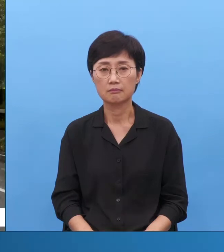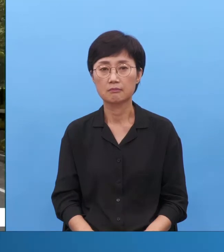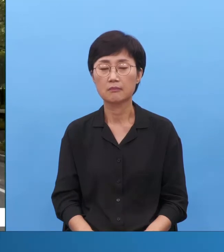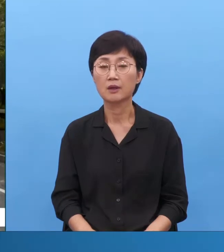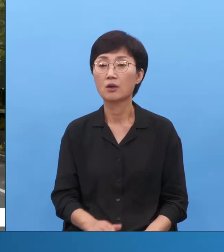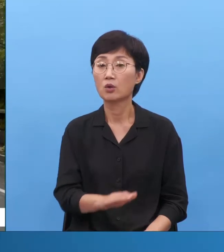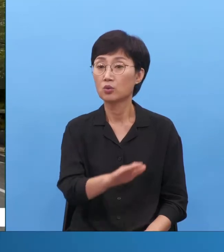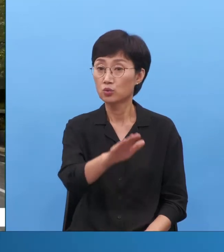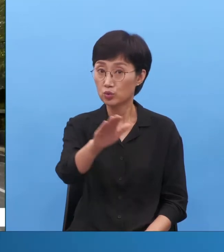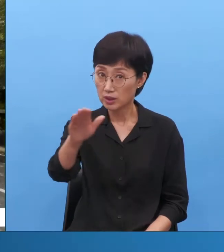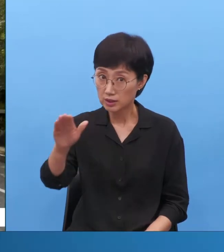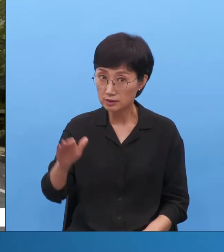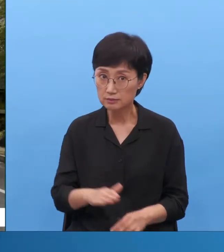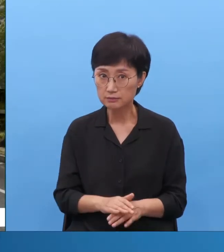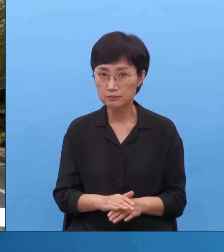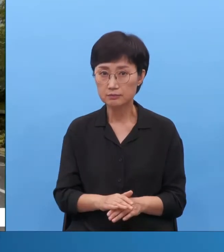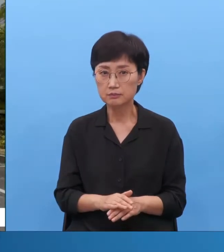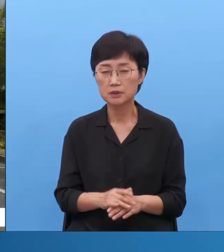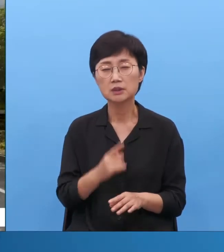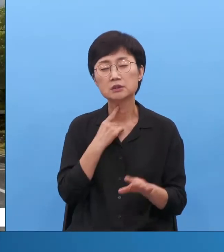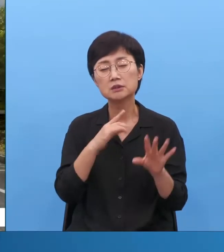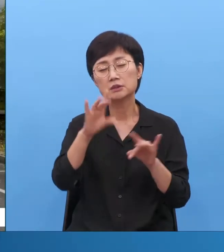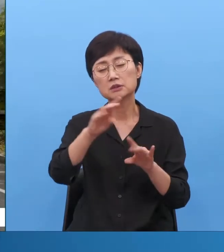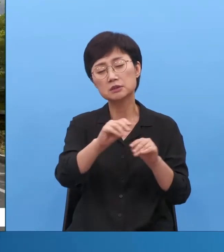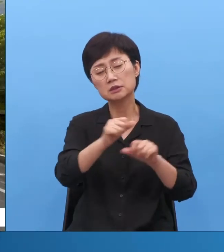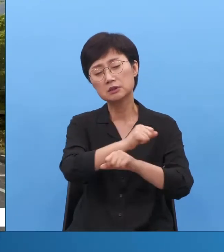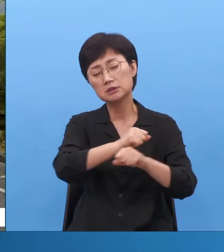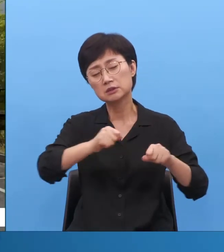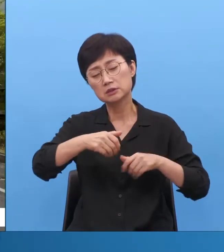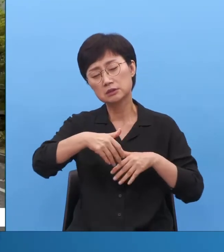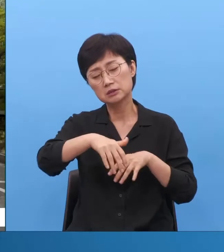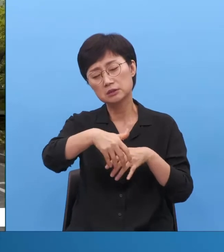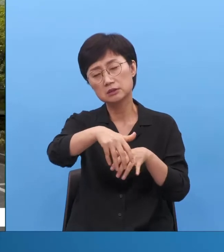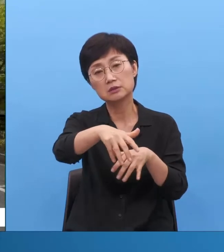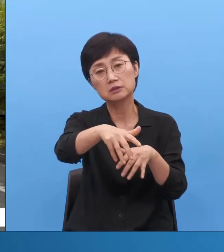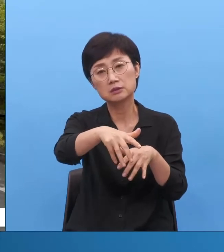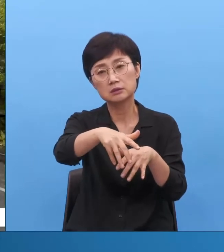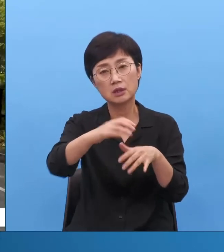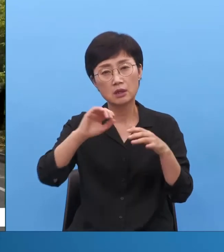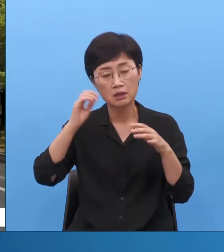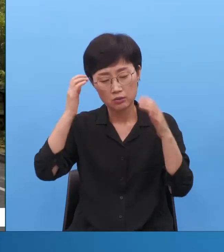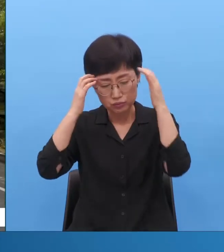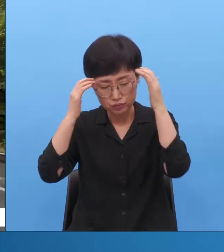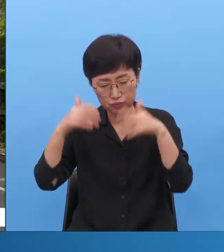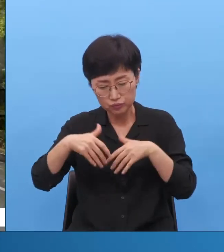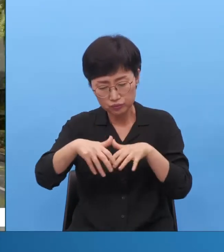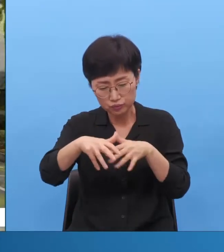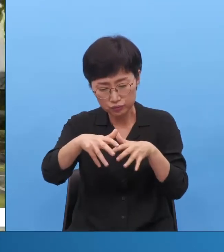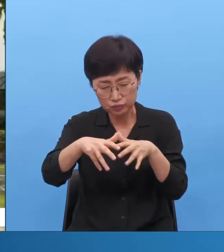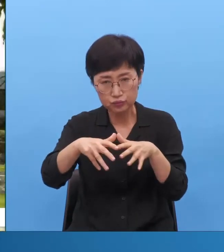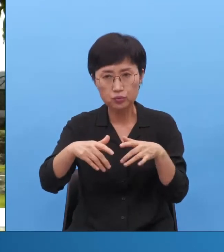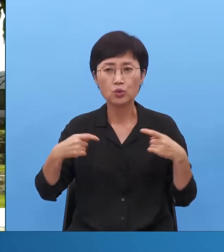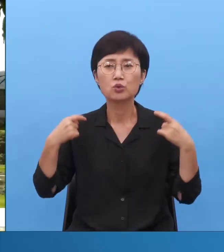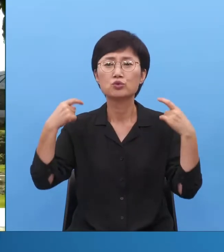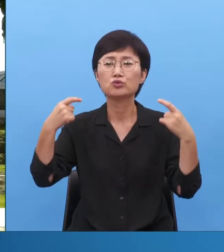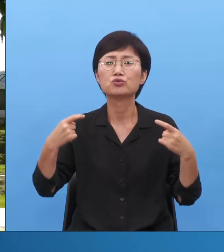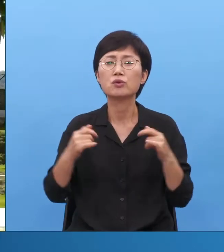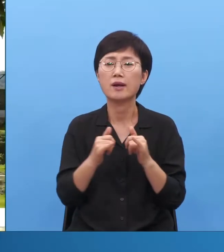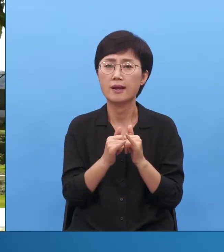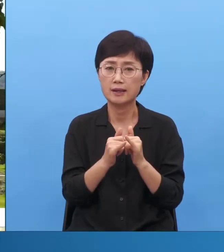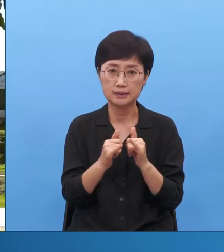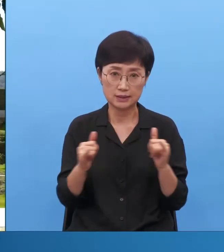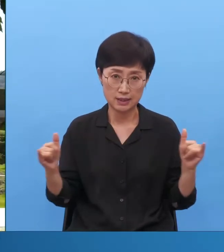우리는 막 사막길을 가고 어려운 길을 가는 순례자의 길을 간다라고 생각해야 돼요. 근데 그걸